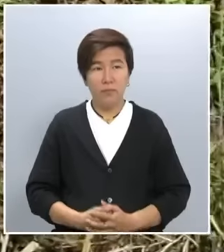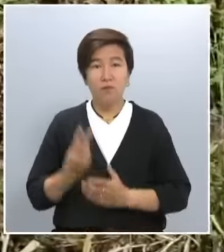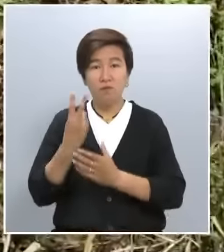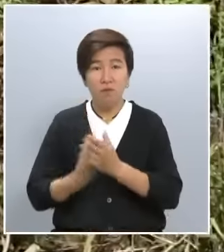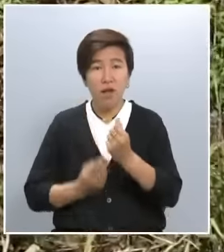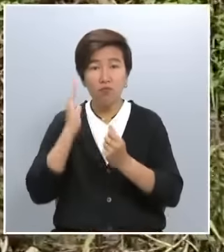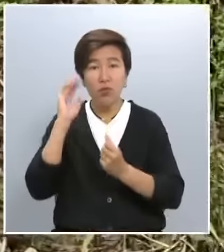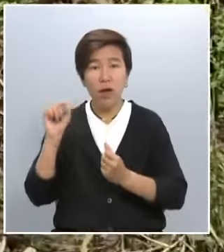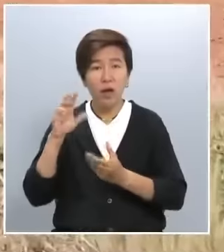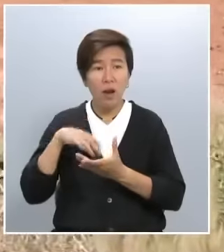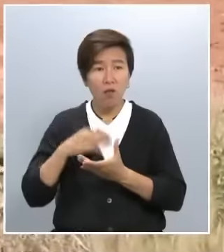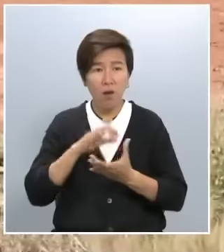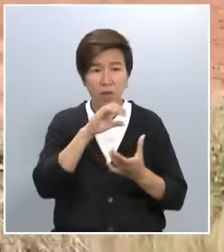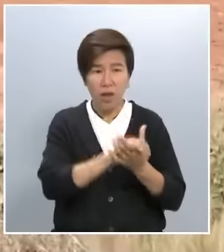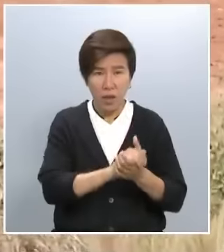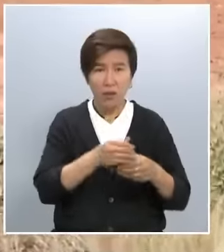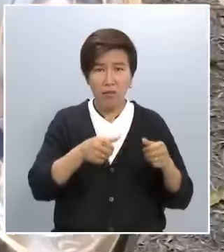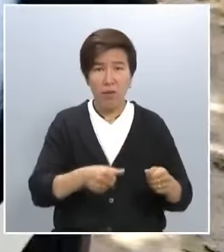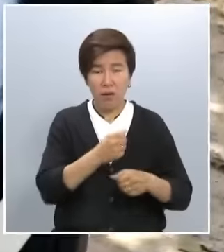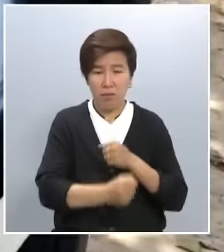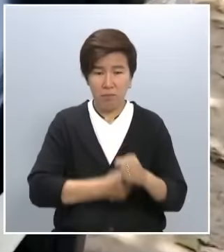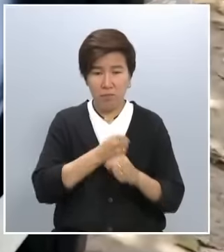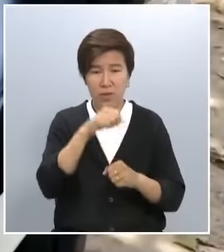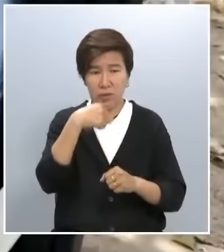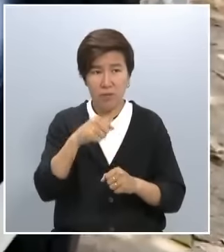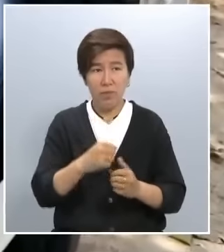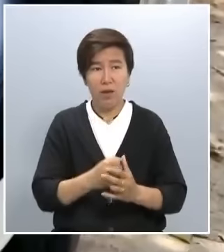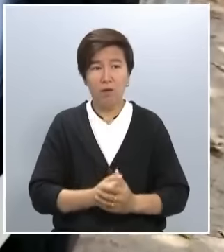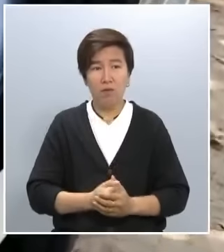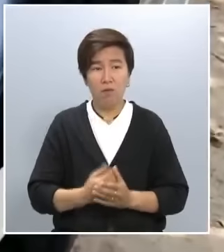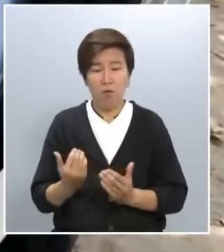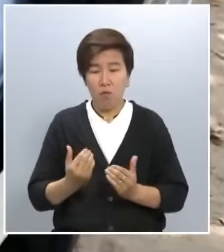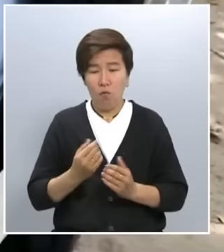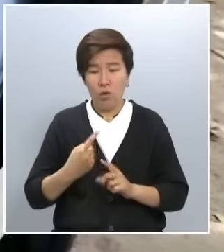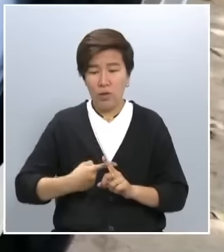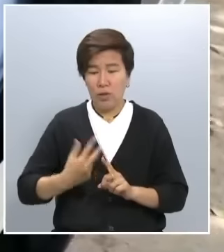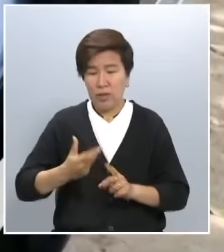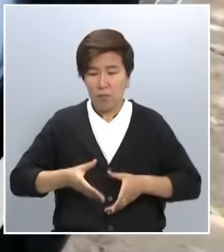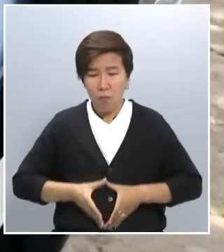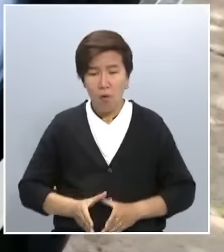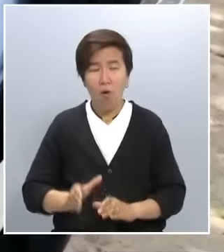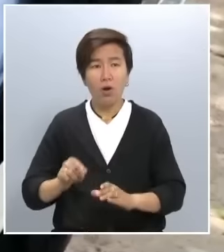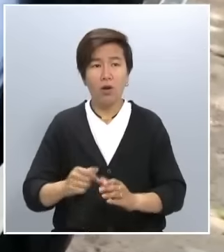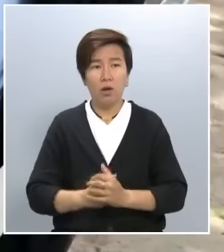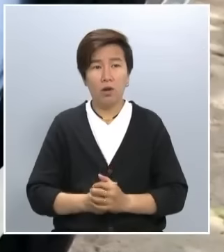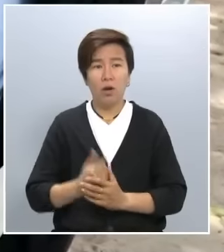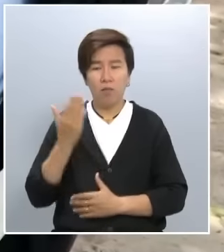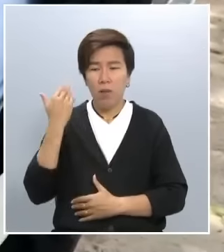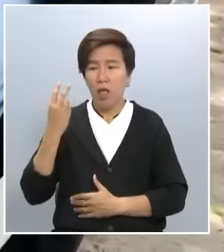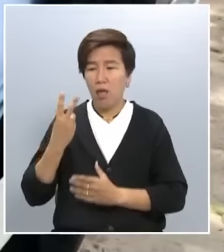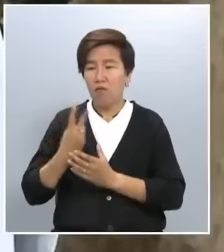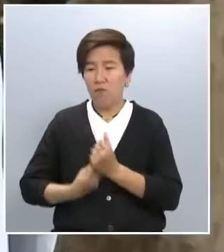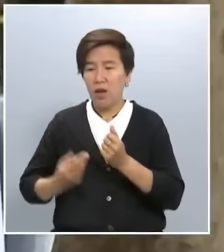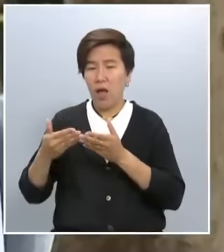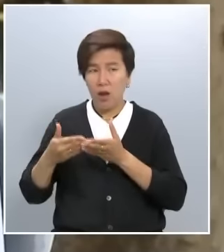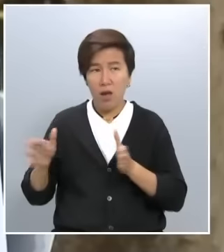ว่าตนแต่งงานอยู่กินกับภรรยามาได้10 ปีค่ะภรรยาเพิ่งจะคลอดลูกได้3 เดือนตนเองเคยมีภรรยามาก่อนแต่ก็แยกท